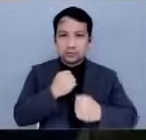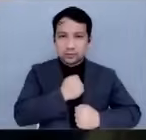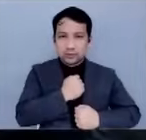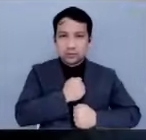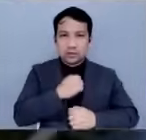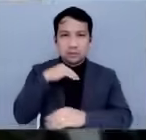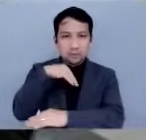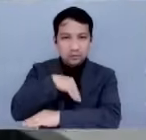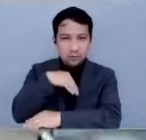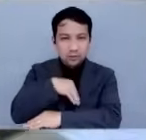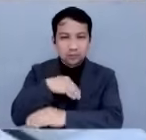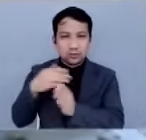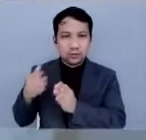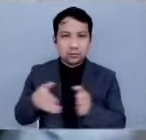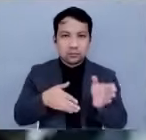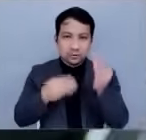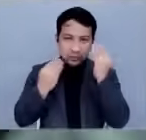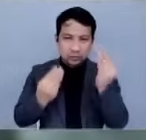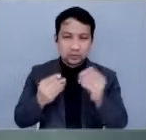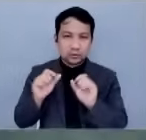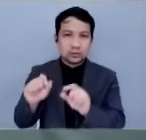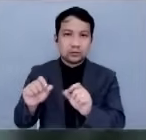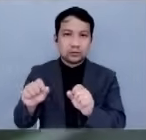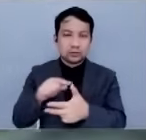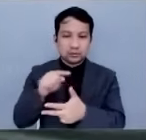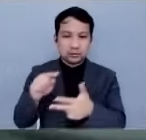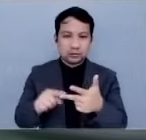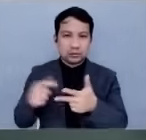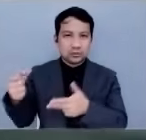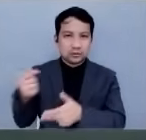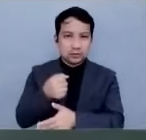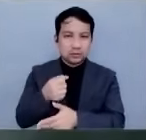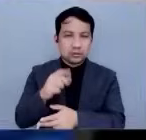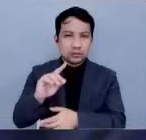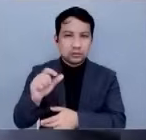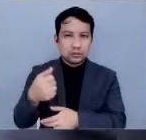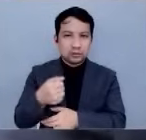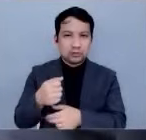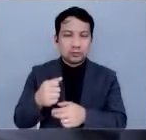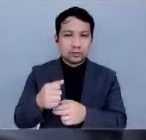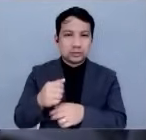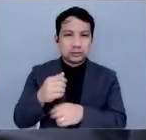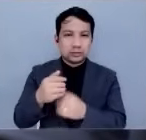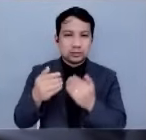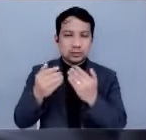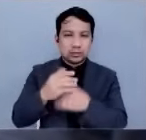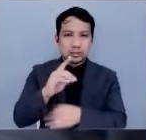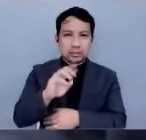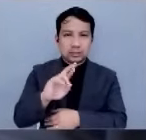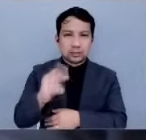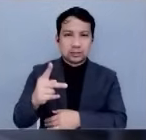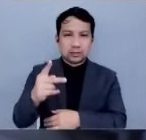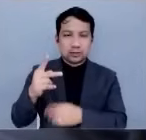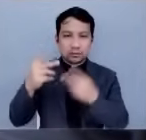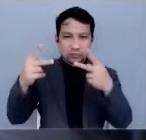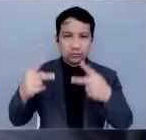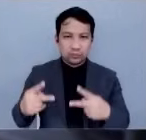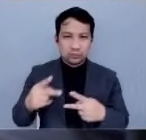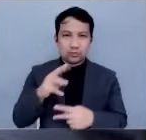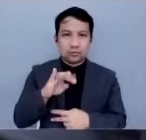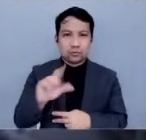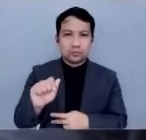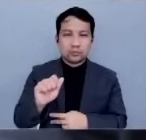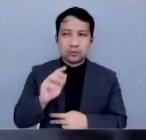Plano pa nga raw sanang ibenta ng tatlo ang mga makukuha nilang data sa dark web. So nakita namin, nandun doon yung credentials, password,